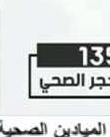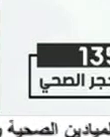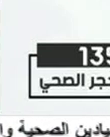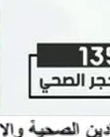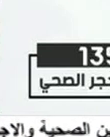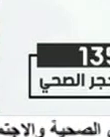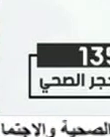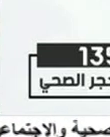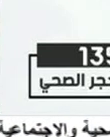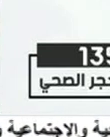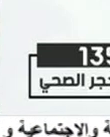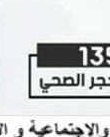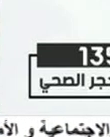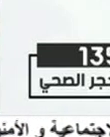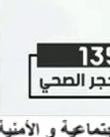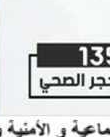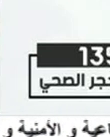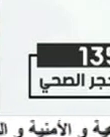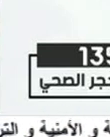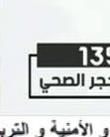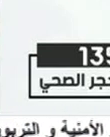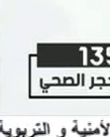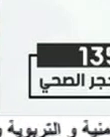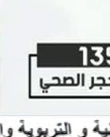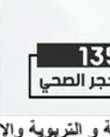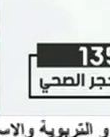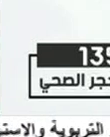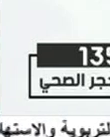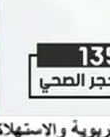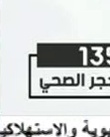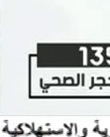1,490,154 حالة فيروس كورونا أصابت البشر،